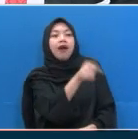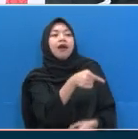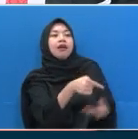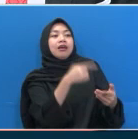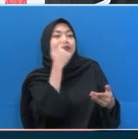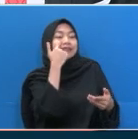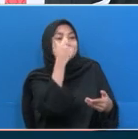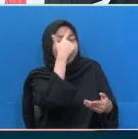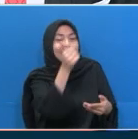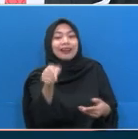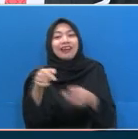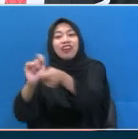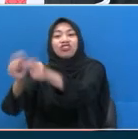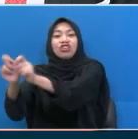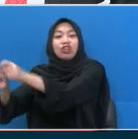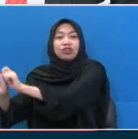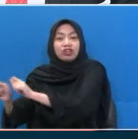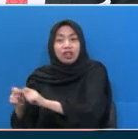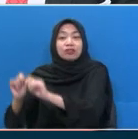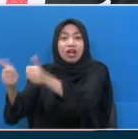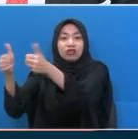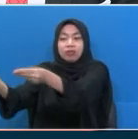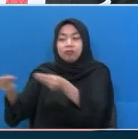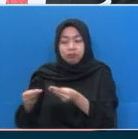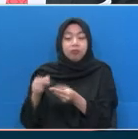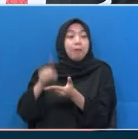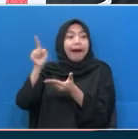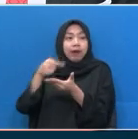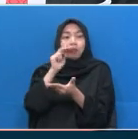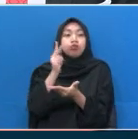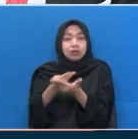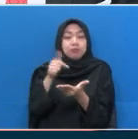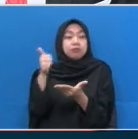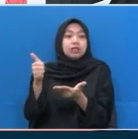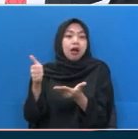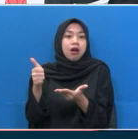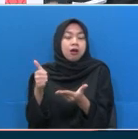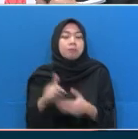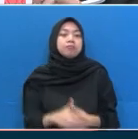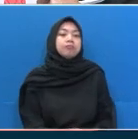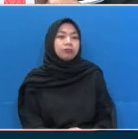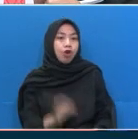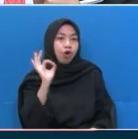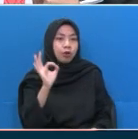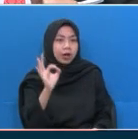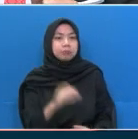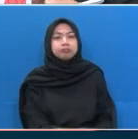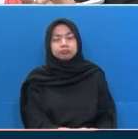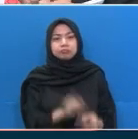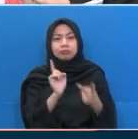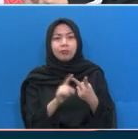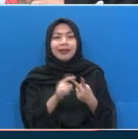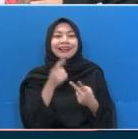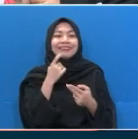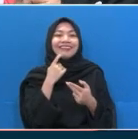kan didapat dari hasil seperti ini tadi poligraf tadi membaca seperti itu ya kemudian menarik juga kita bahas soal